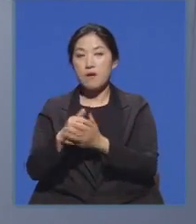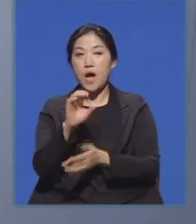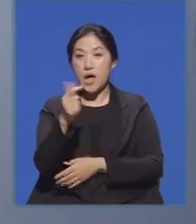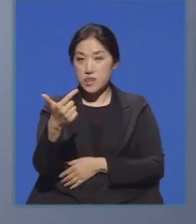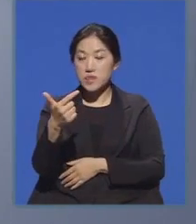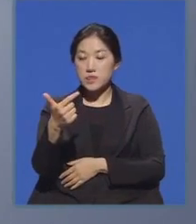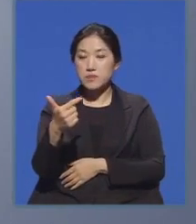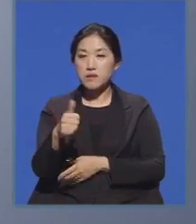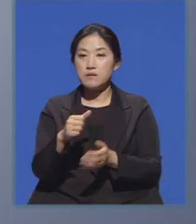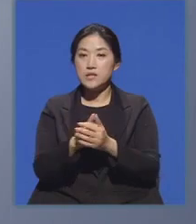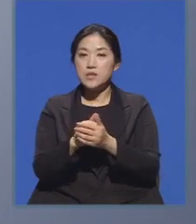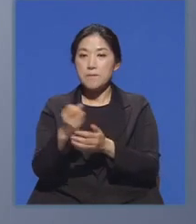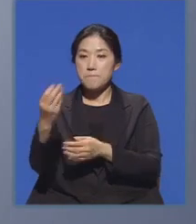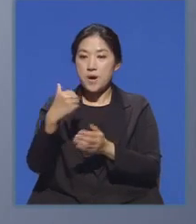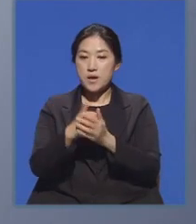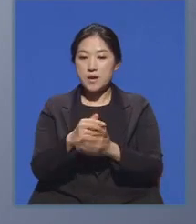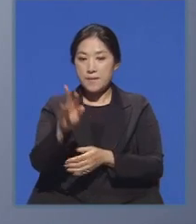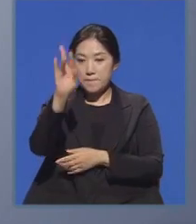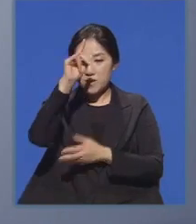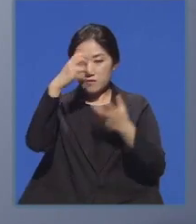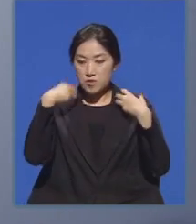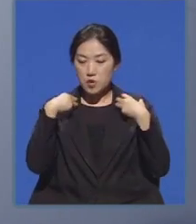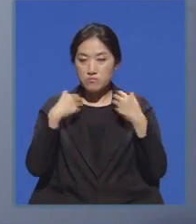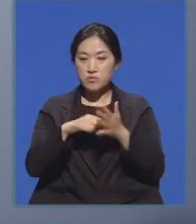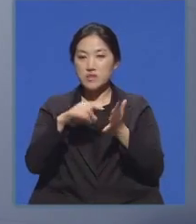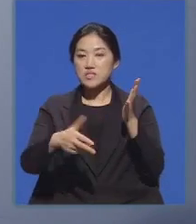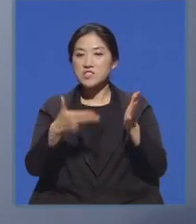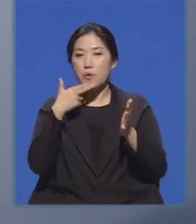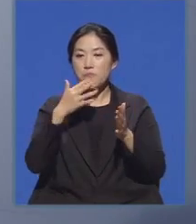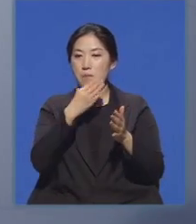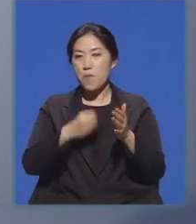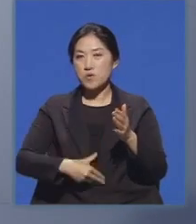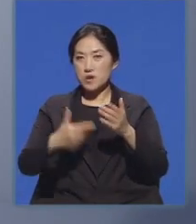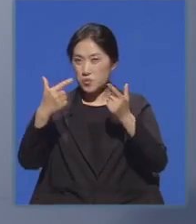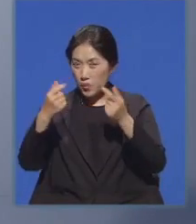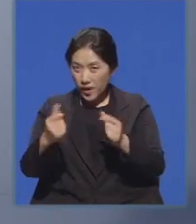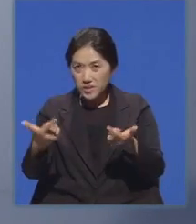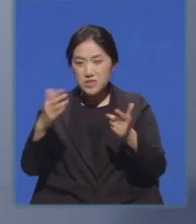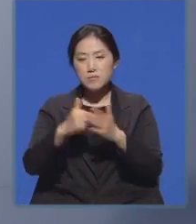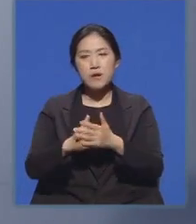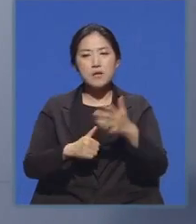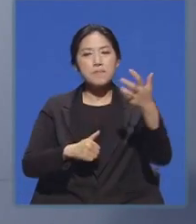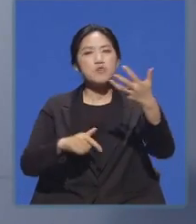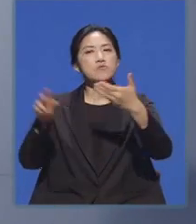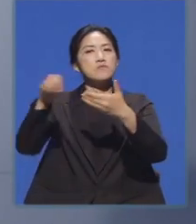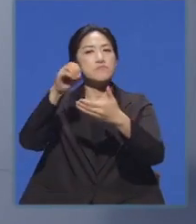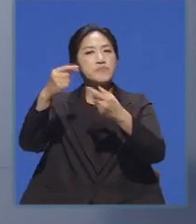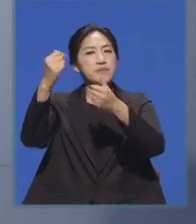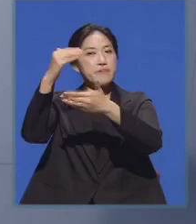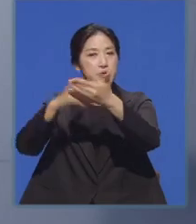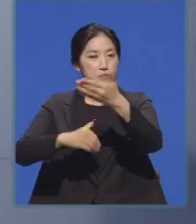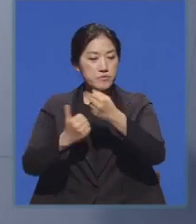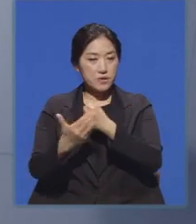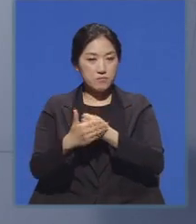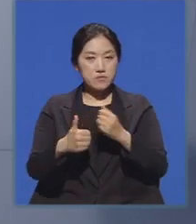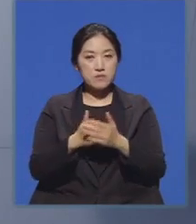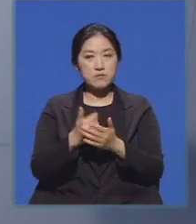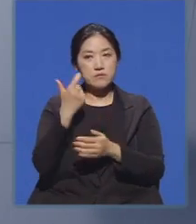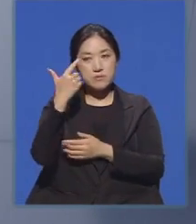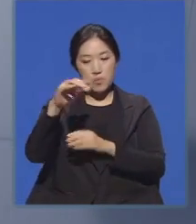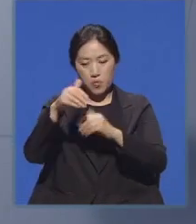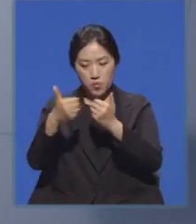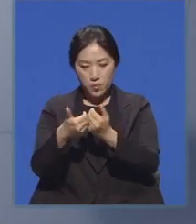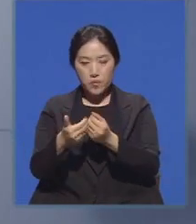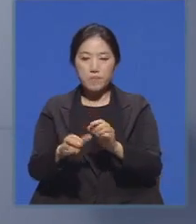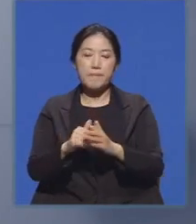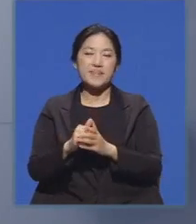말씀은 박근혜 정부의 정수에 묻는 복지하고 똑같지는 않지만 거의 한 80, 90% 비슷해요. 그래서 저는 그 질문을 오히려